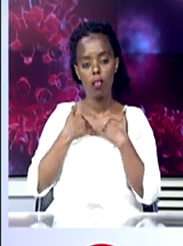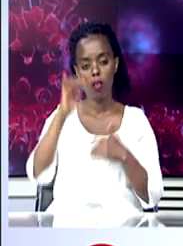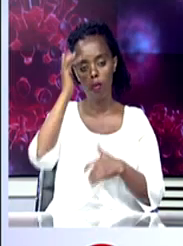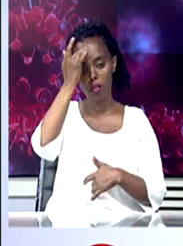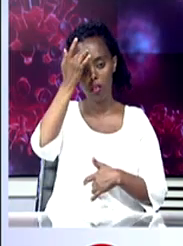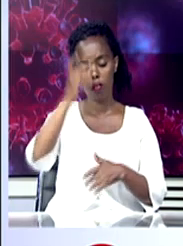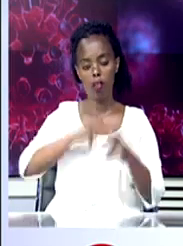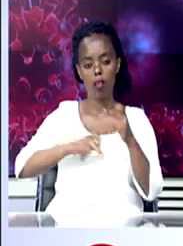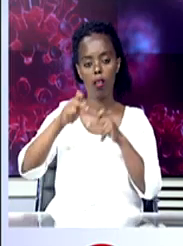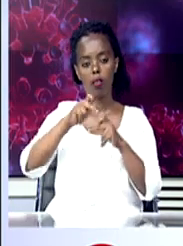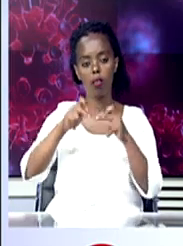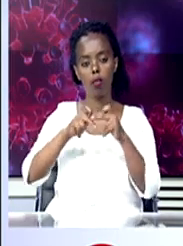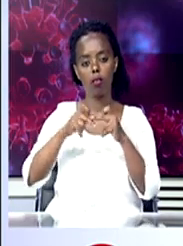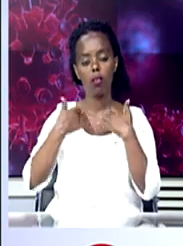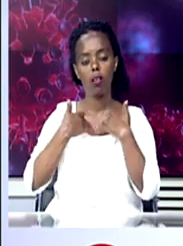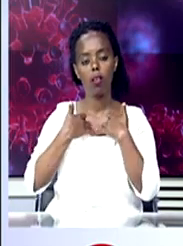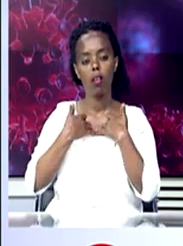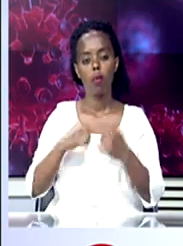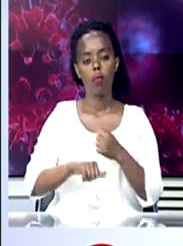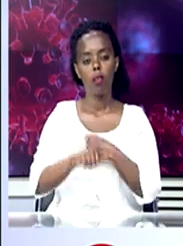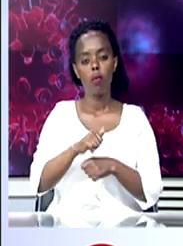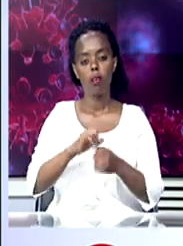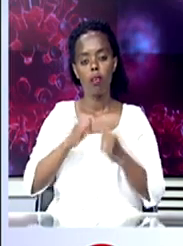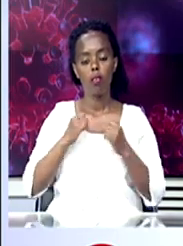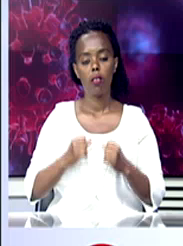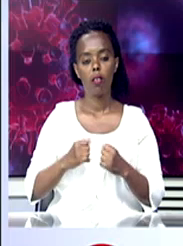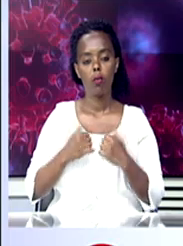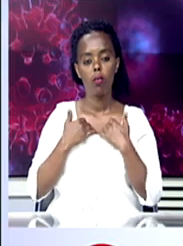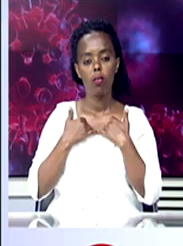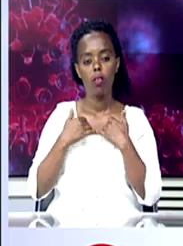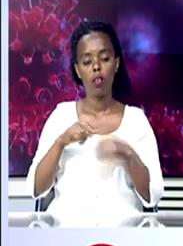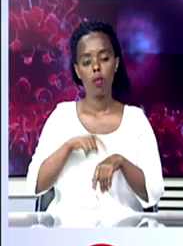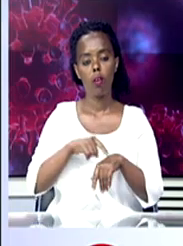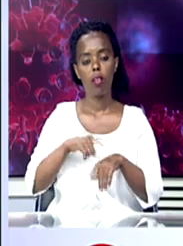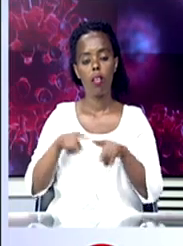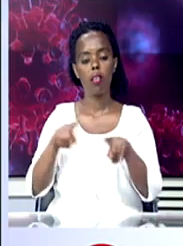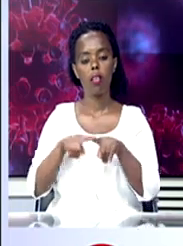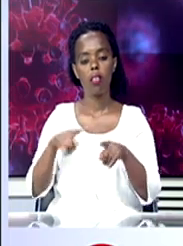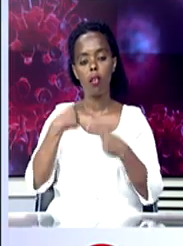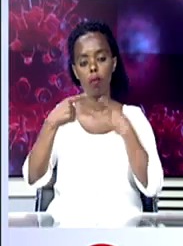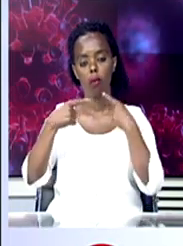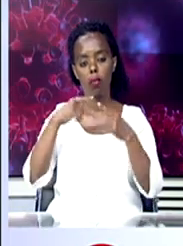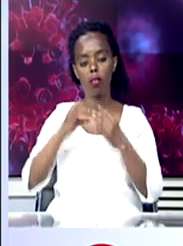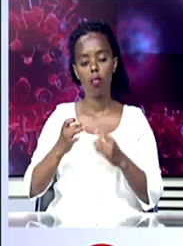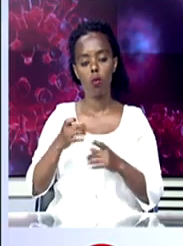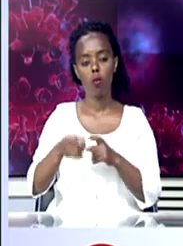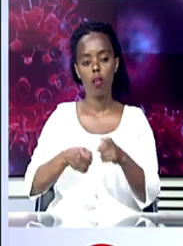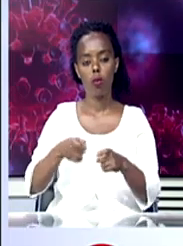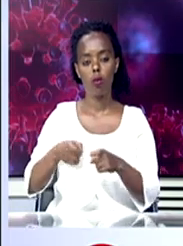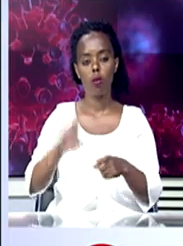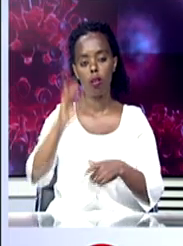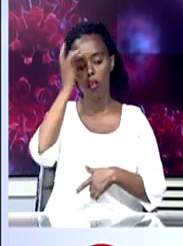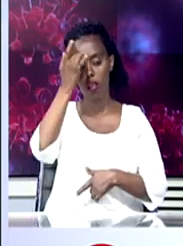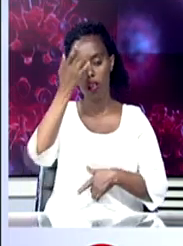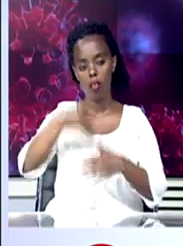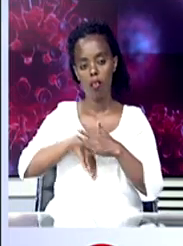namoota sadarkaa kamirrayyuu jiranii miidhuu akka danda'us yeroo adda addaatti himamaa jira. To'annoo dhibee kanaa keessatti